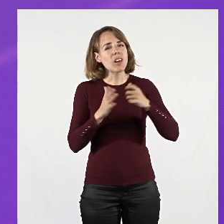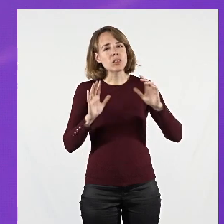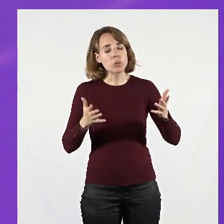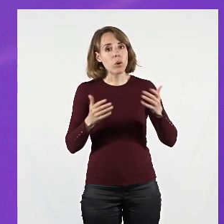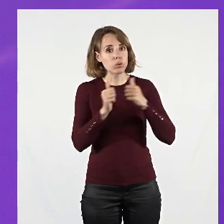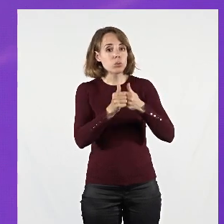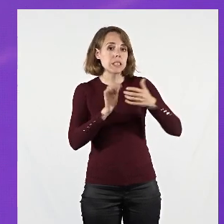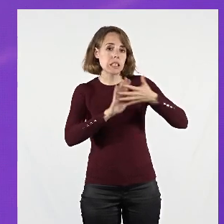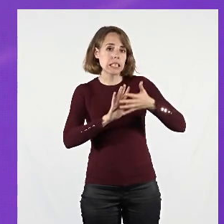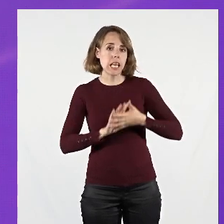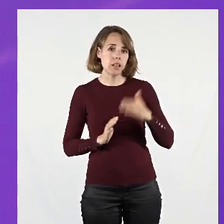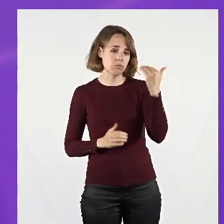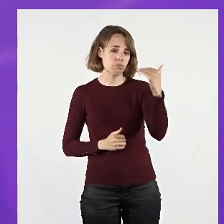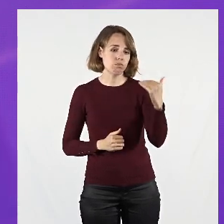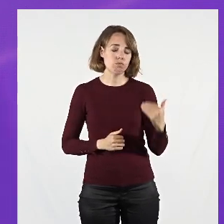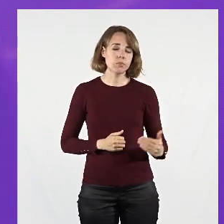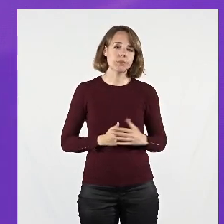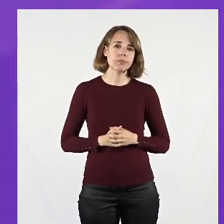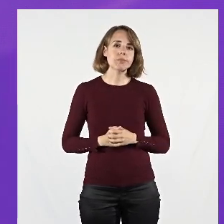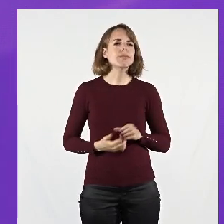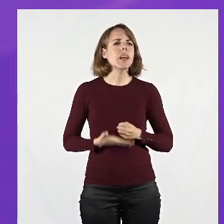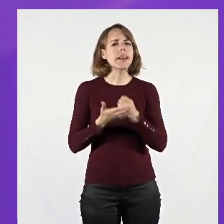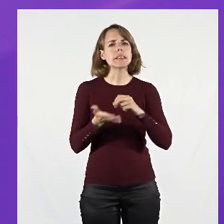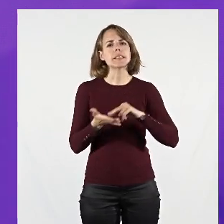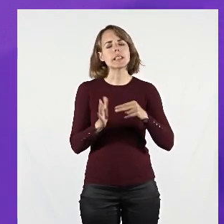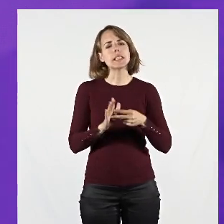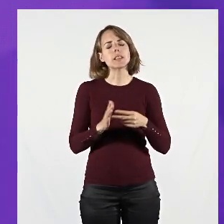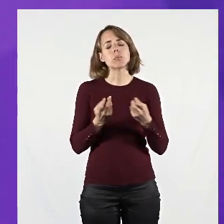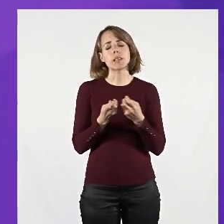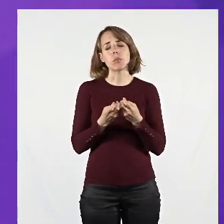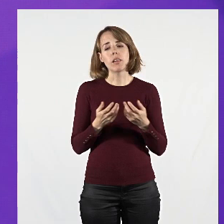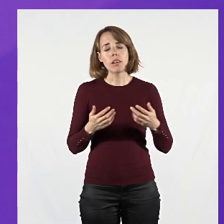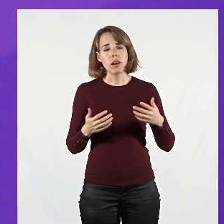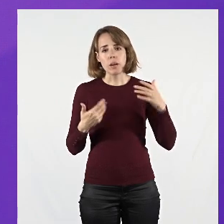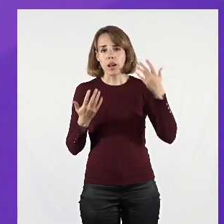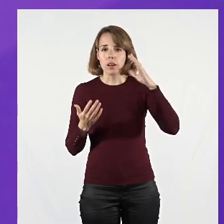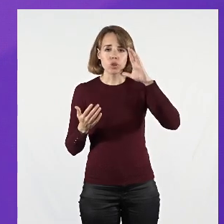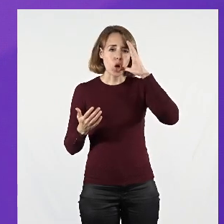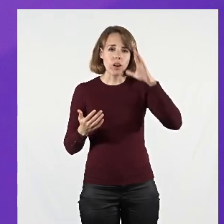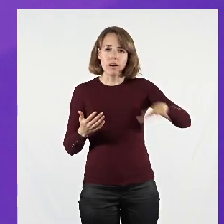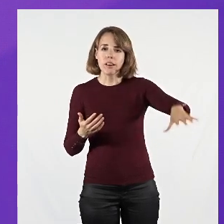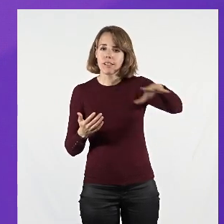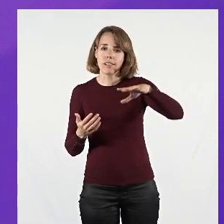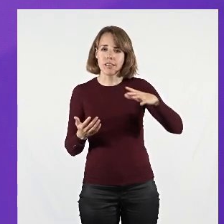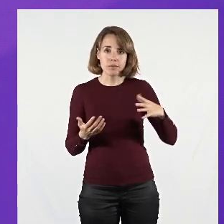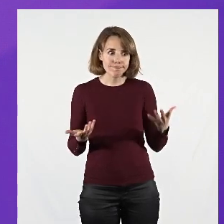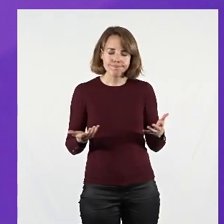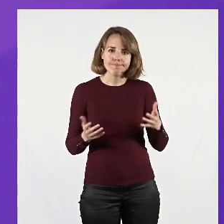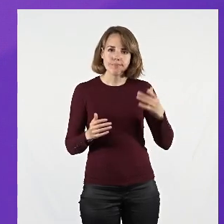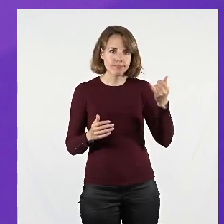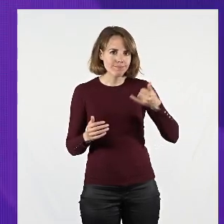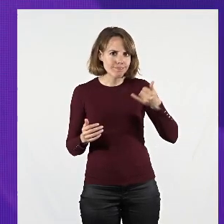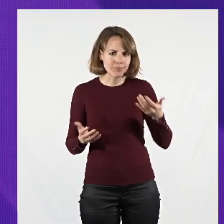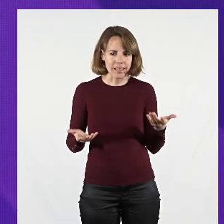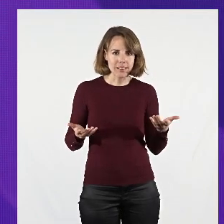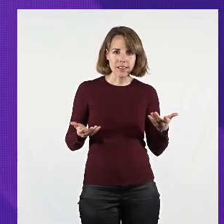Vous avez parlé d'aides techniques qu'on retrouve parfois dans les placards ou au bout du couloir et qui ne sont pas utilisées. Il va falloir vraiment se poser la question de à quoi l'aide technique que l'on va